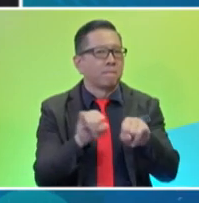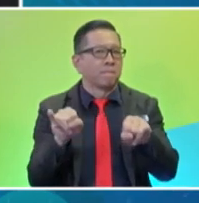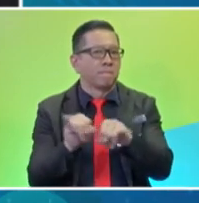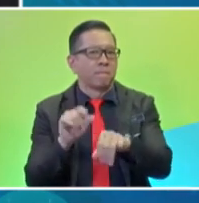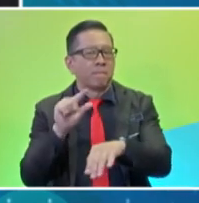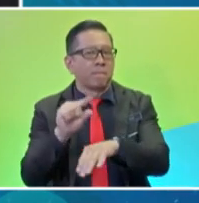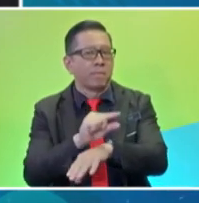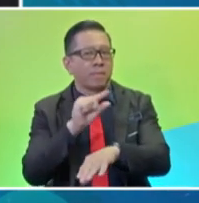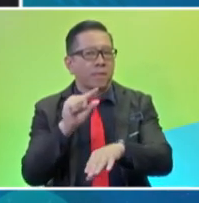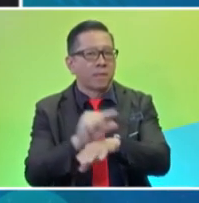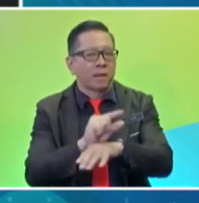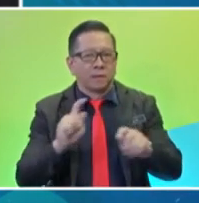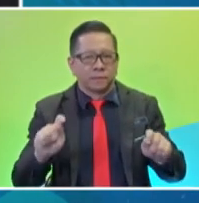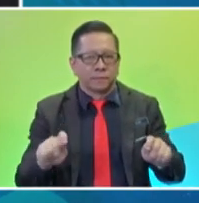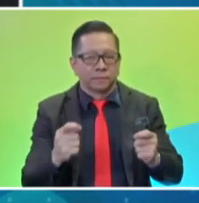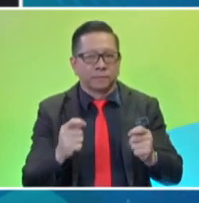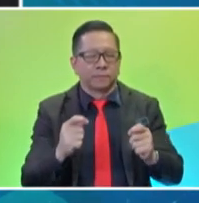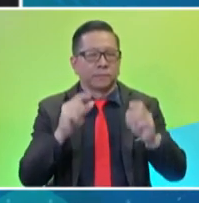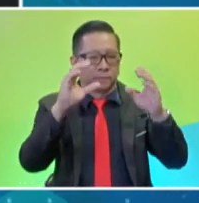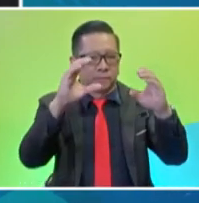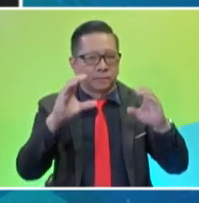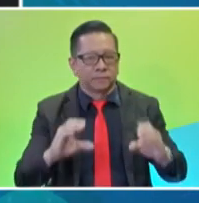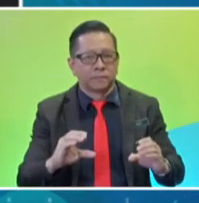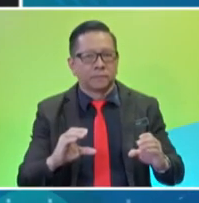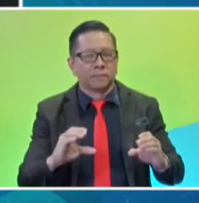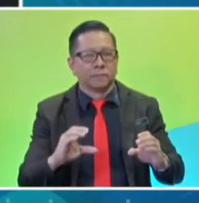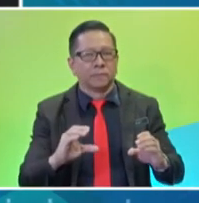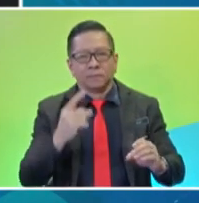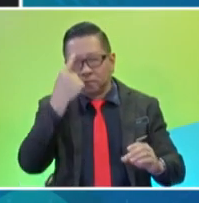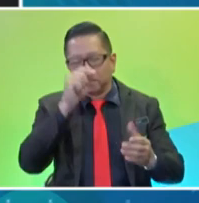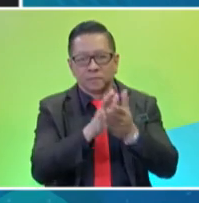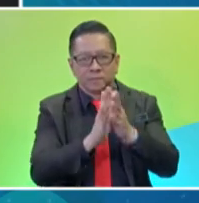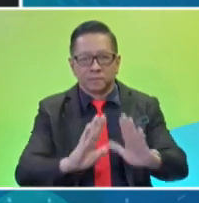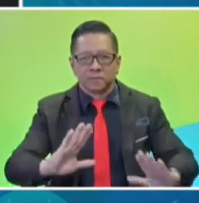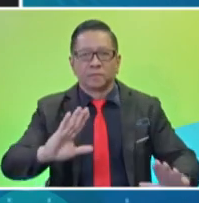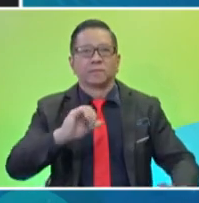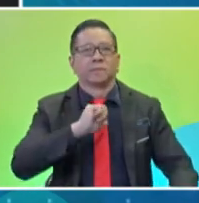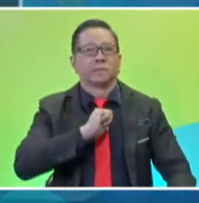memperdayakan musuh dengan cara membuat beladiri untuk menyelamatkan diri